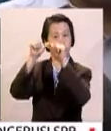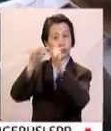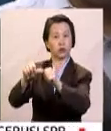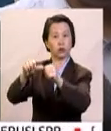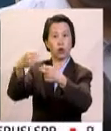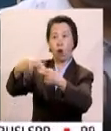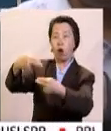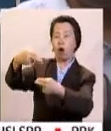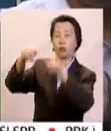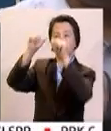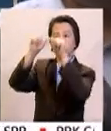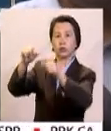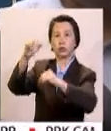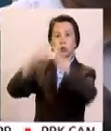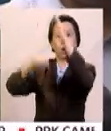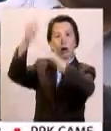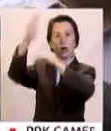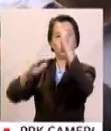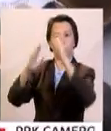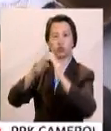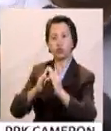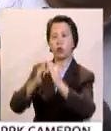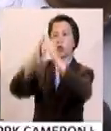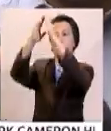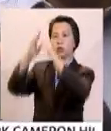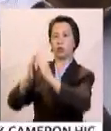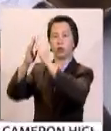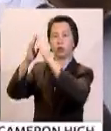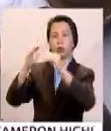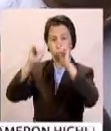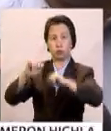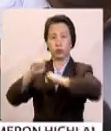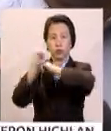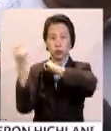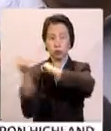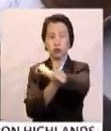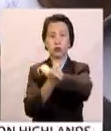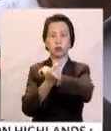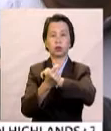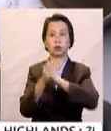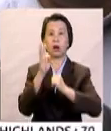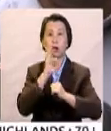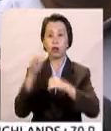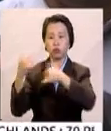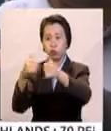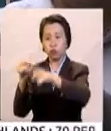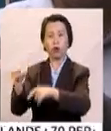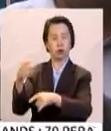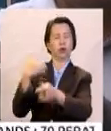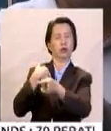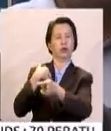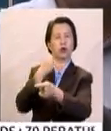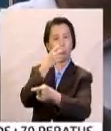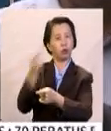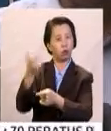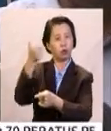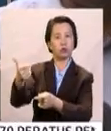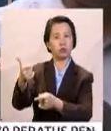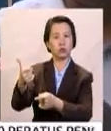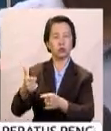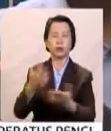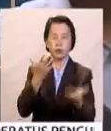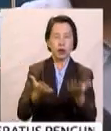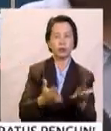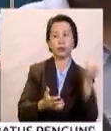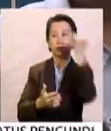they manage to have ocean park, they manage to have ini theme park and all those. Jadi bagaimana mereka boleh laksanakannya? Jadi mungkin YDP kena pergi